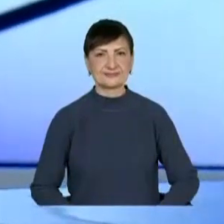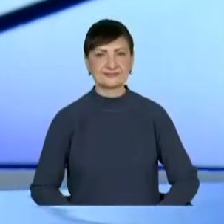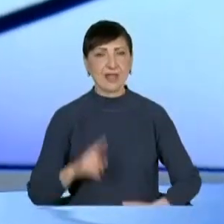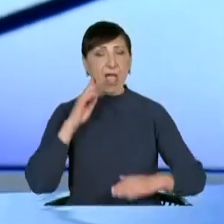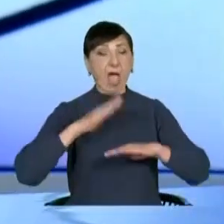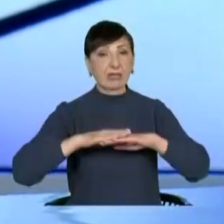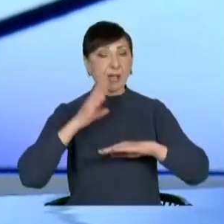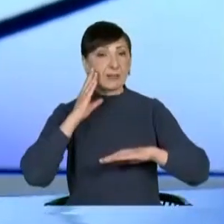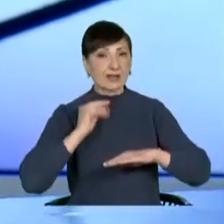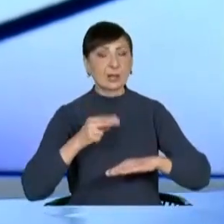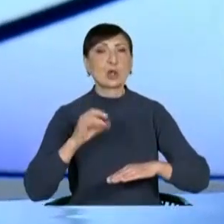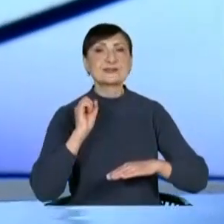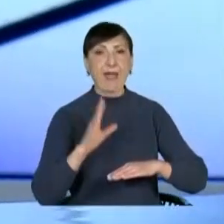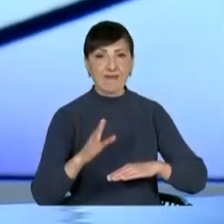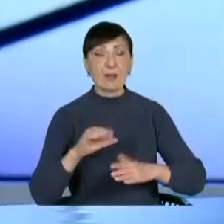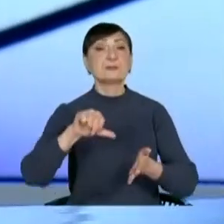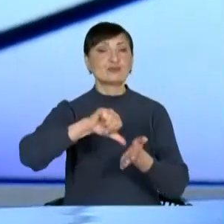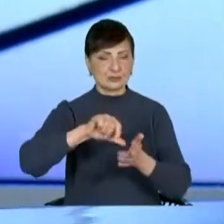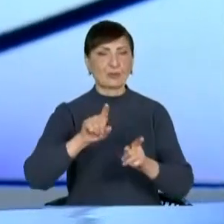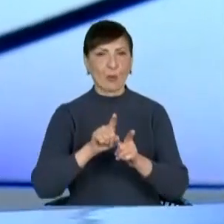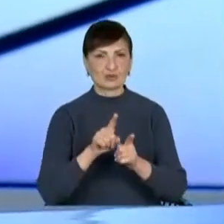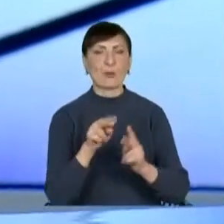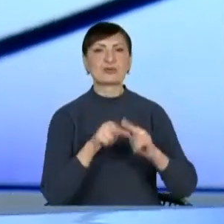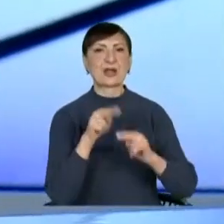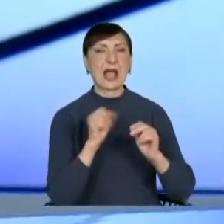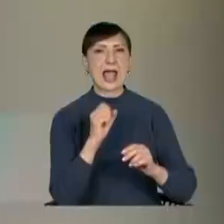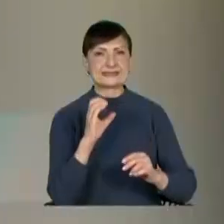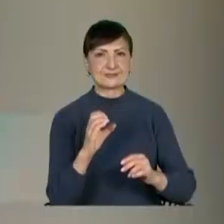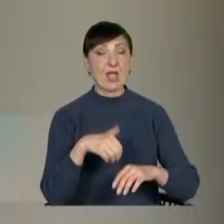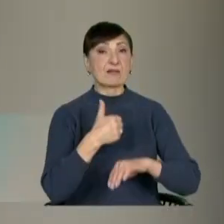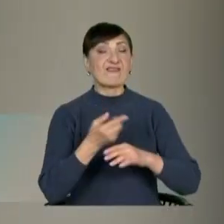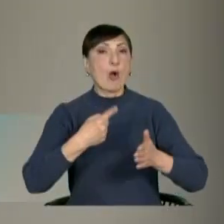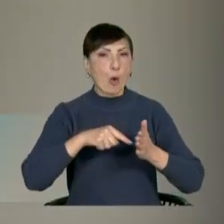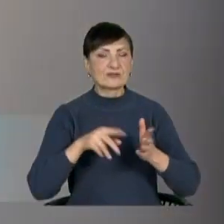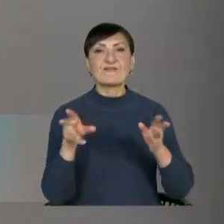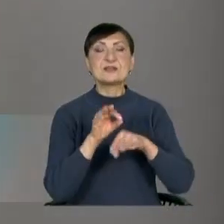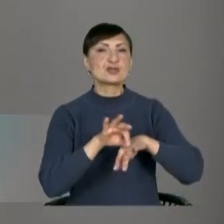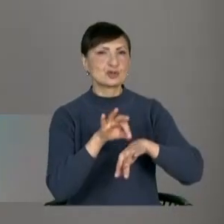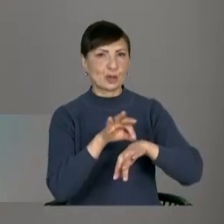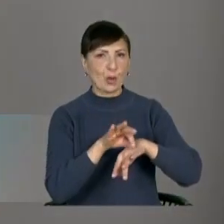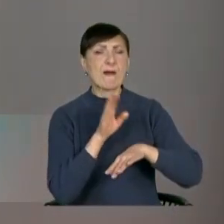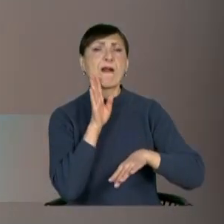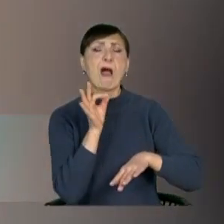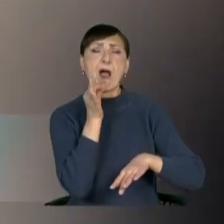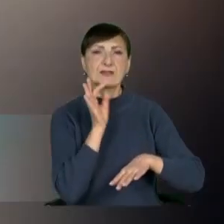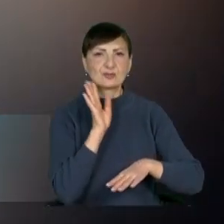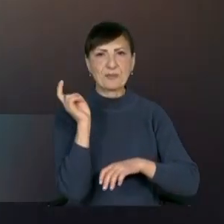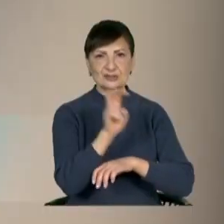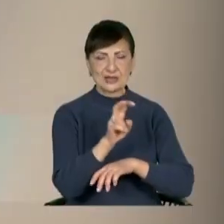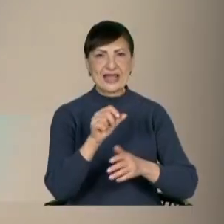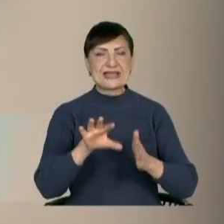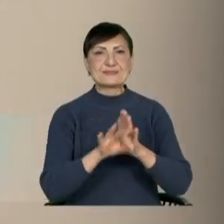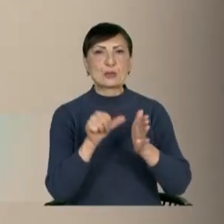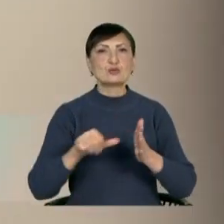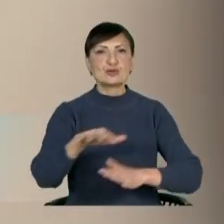Аким Алматы Ирбулат Досаев принял участие в референдуме по строительству АЭС. Глава мегаполиса вместе с супругой с раннего утра пришли на